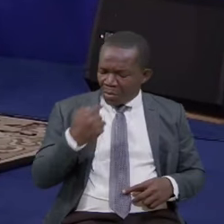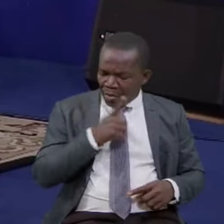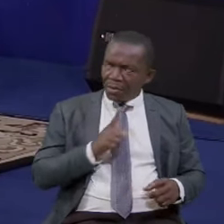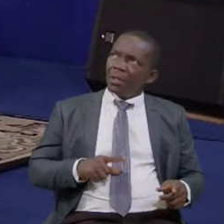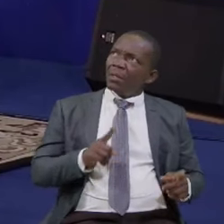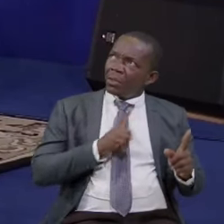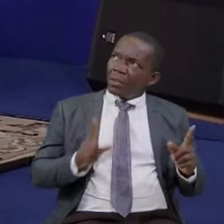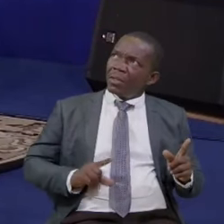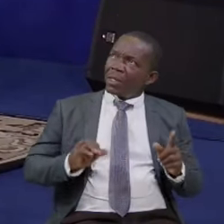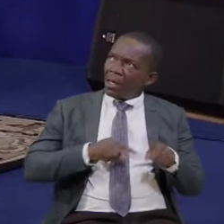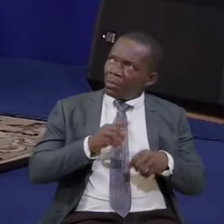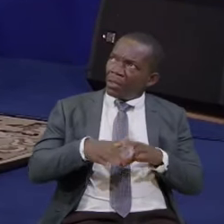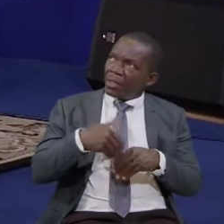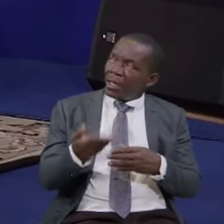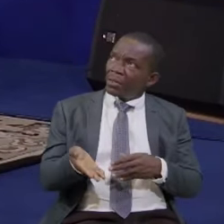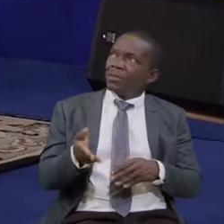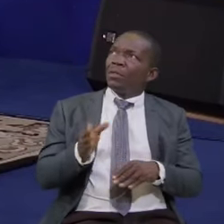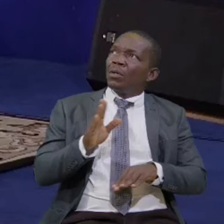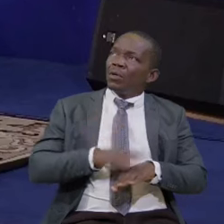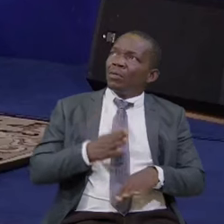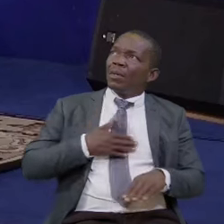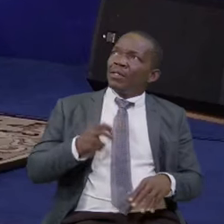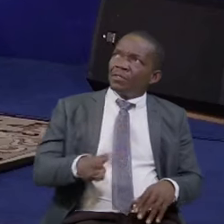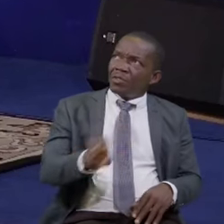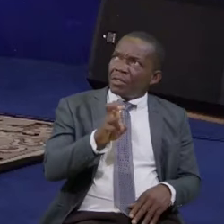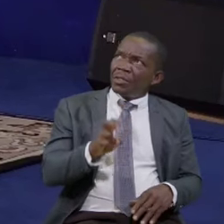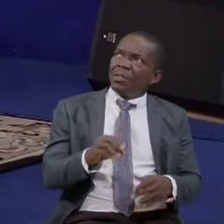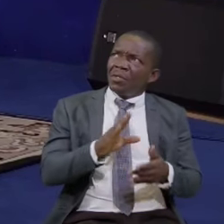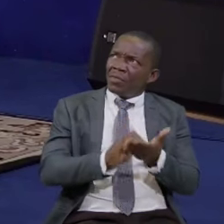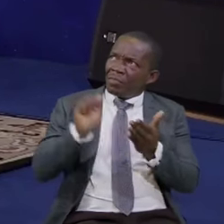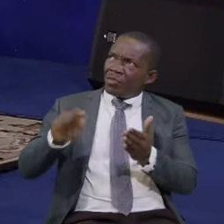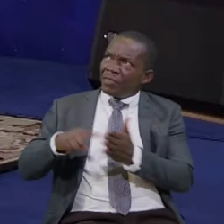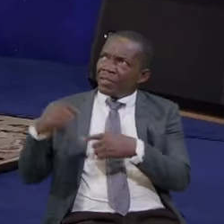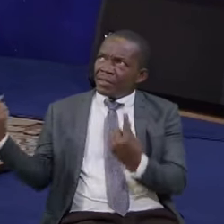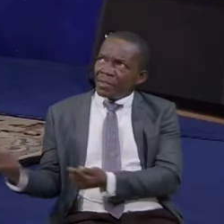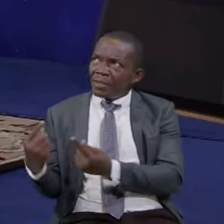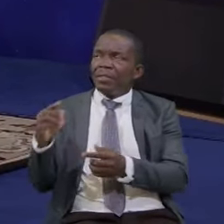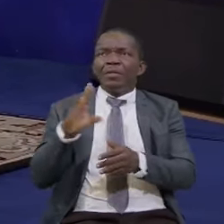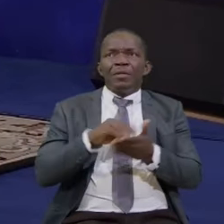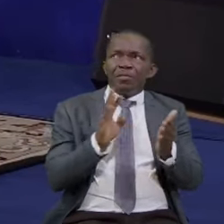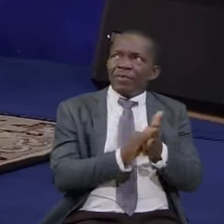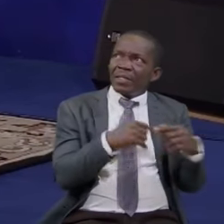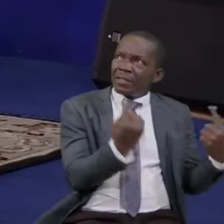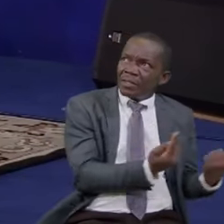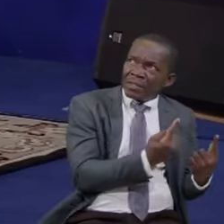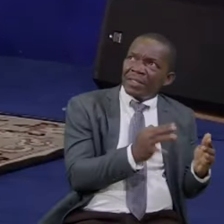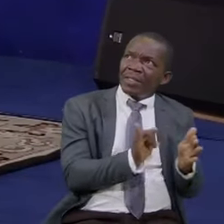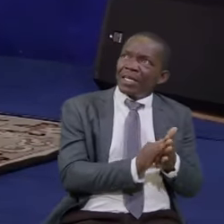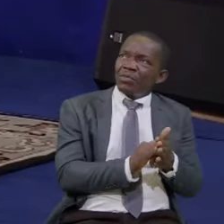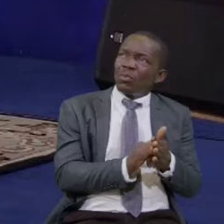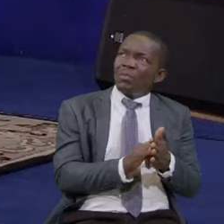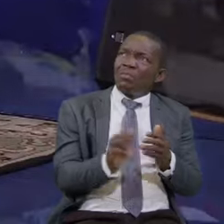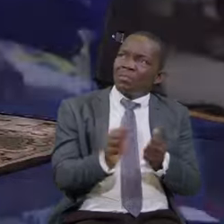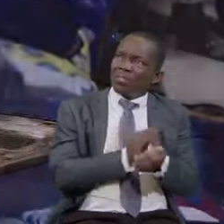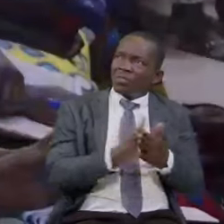veux continuer mon voyage aujourd'hui a ceci are ceci are cela et que je marche par la foi tout au